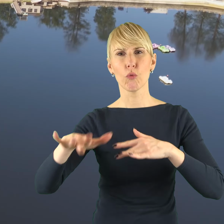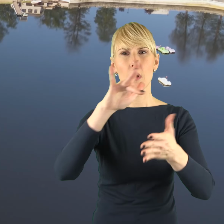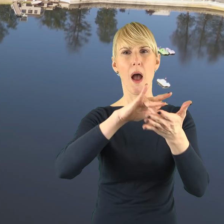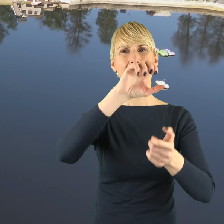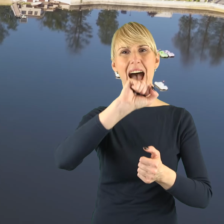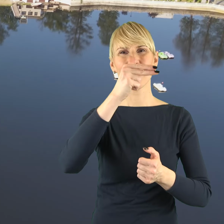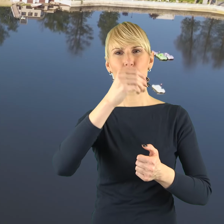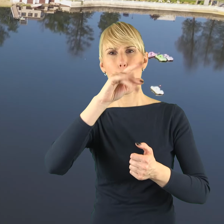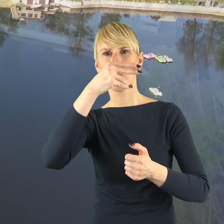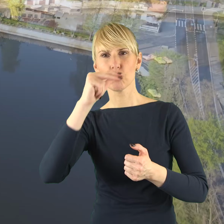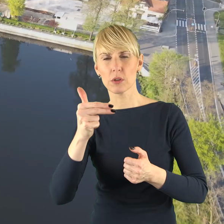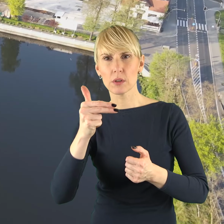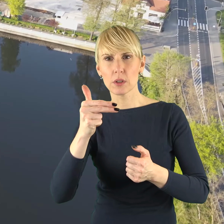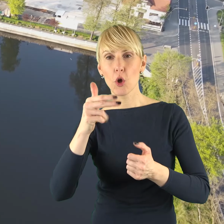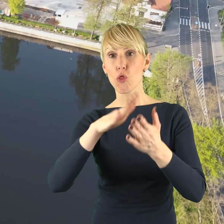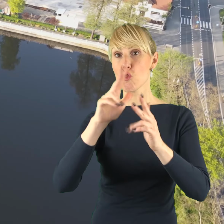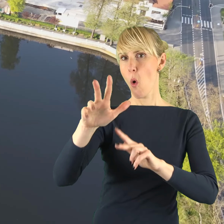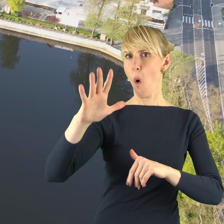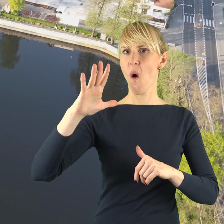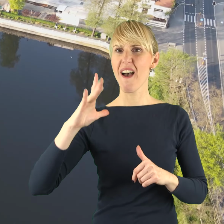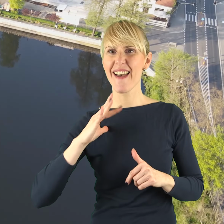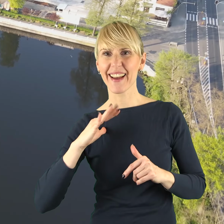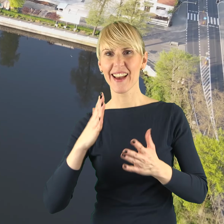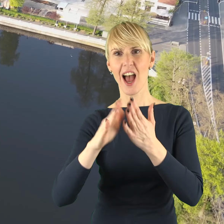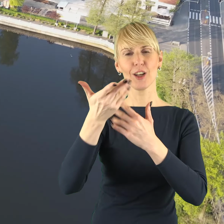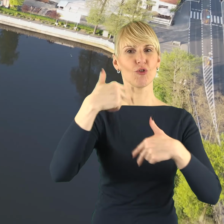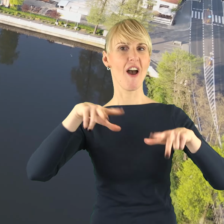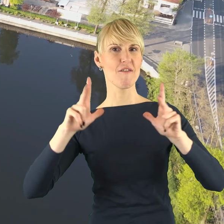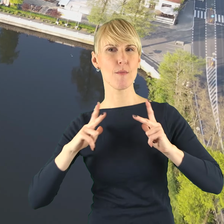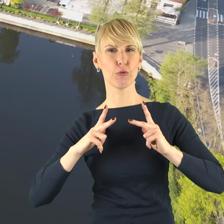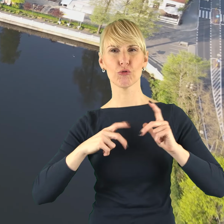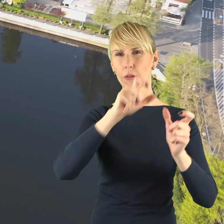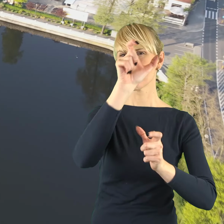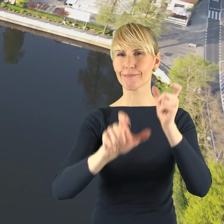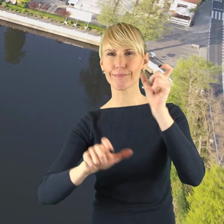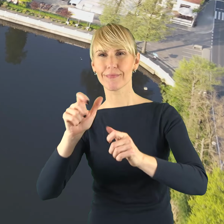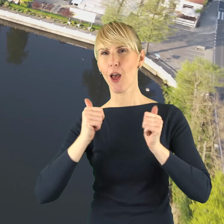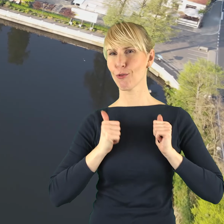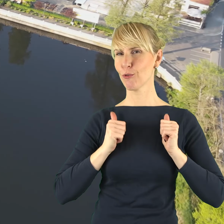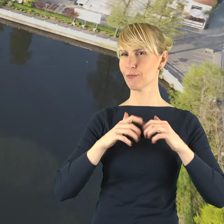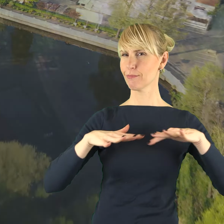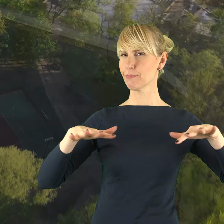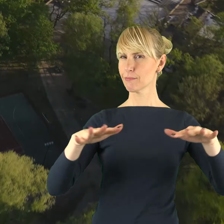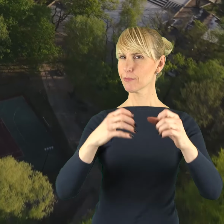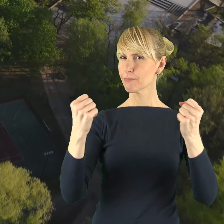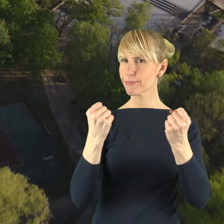Malowniczo położony Antonin to idealne miejsce rekreacji i wypoczynku dla wielu turystów.